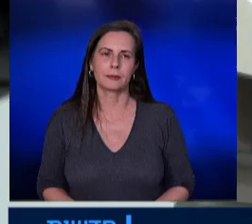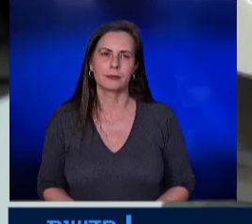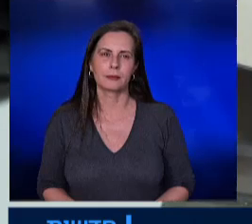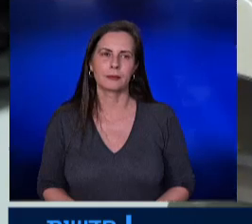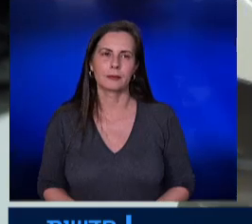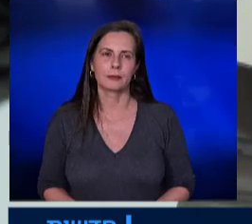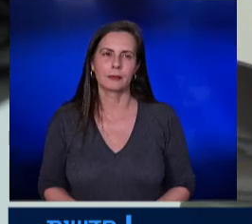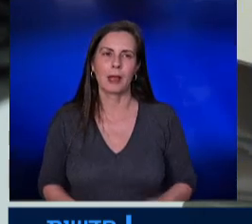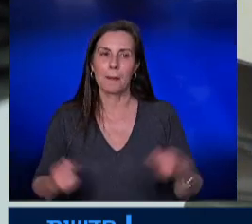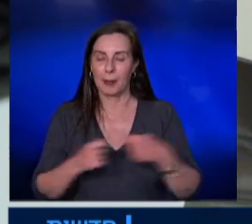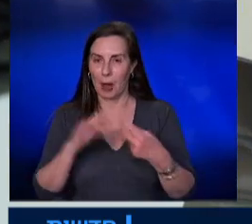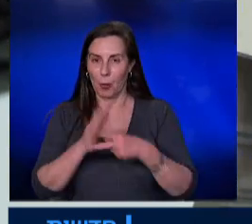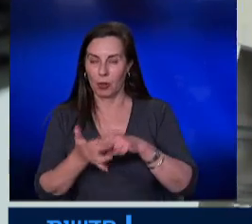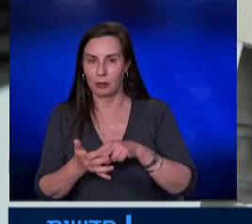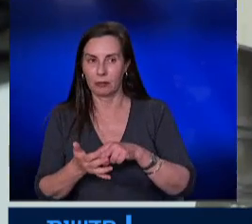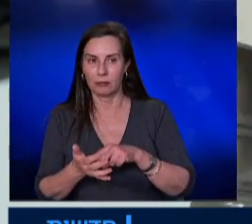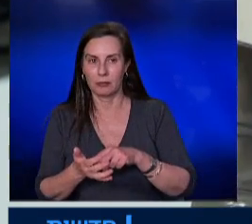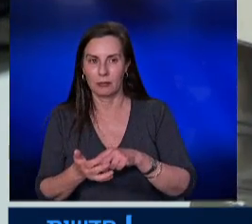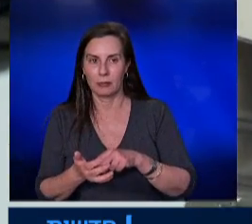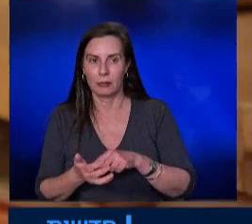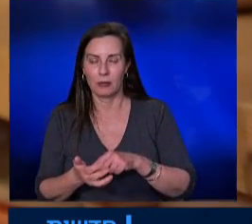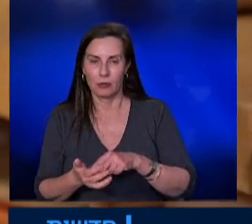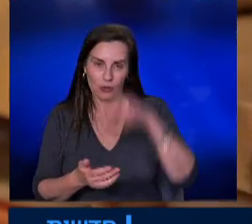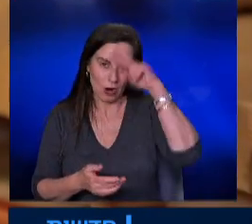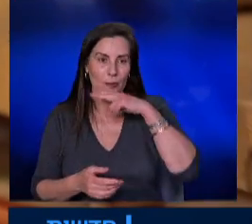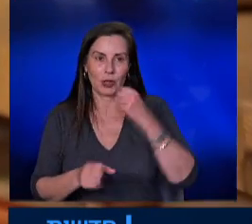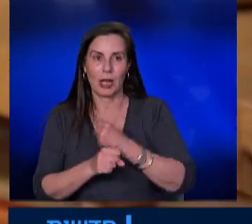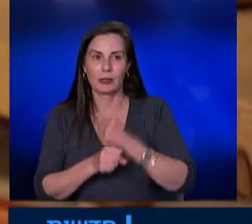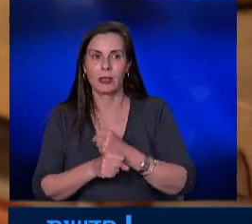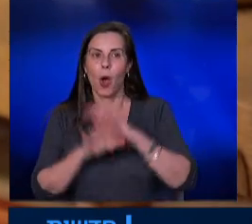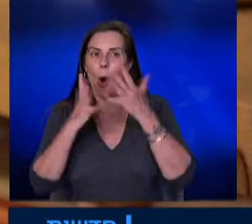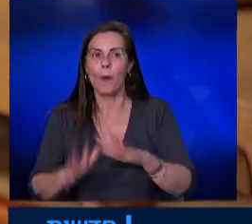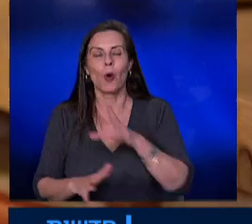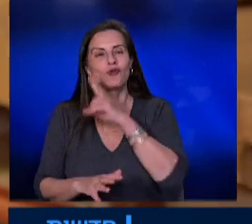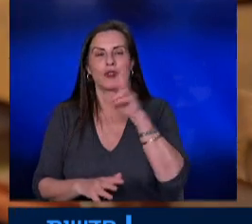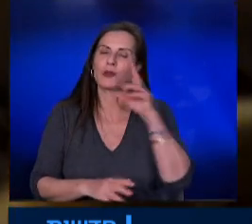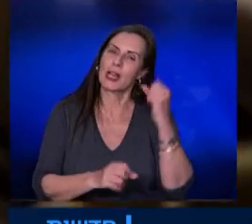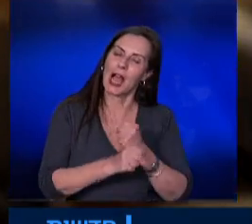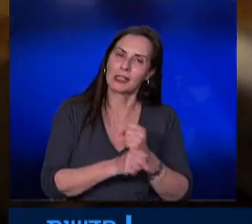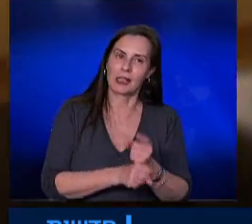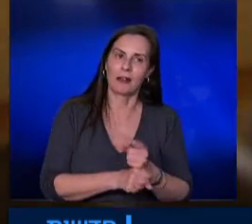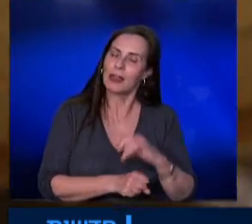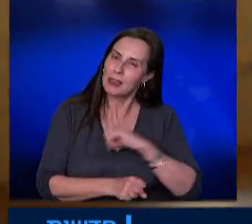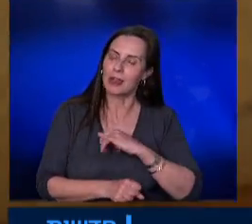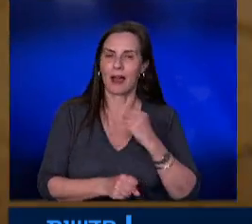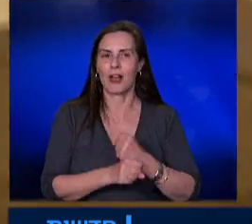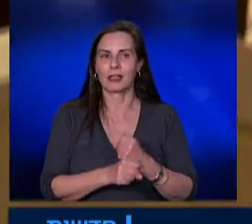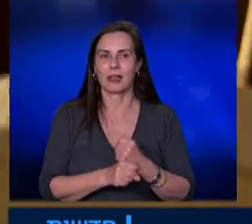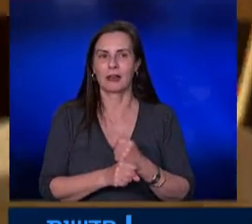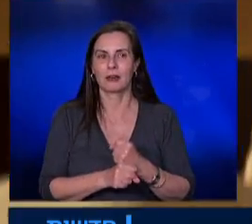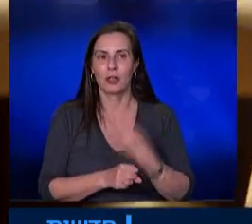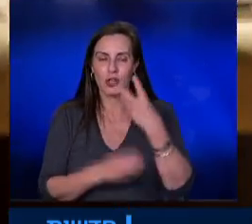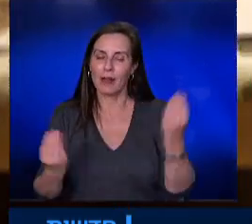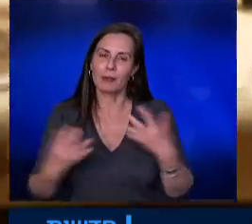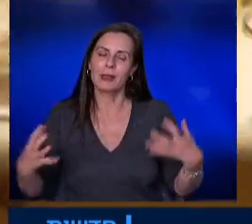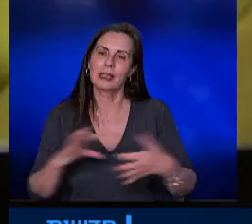הצד הפוליטי, מעשי שאבא שלי עסק בו, באומנות שאימא שלי התעניינה בה ועסקה בה, שני הדברים האלה